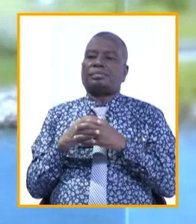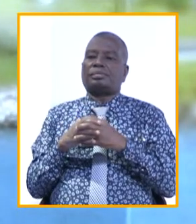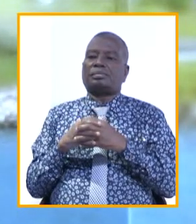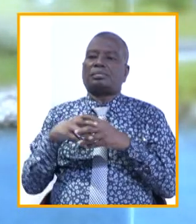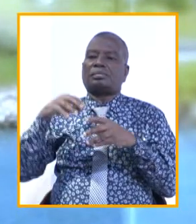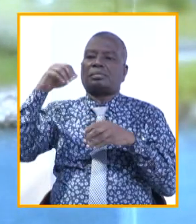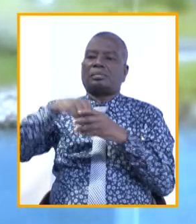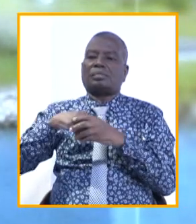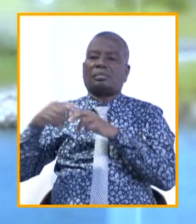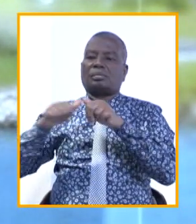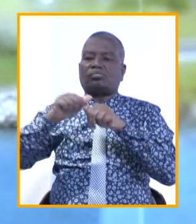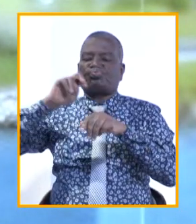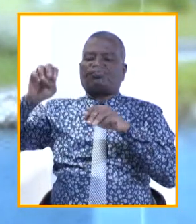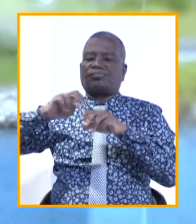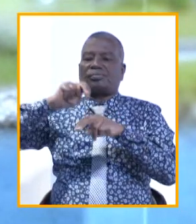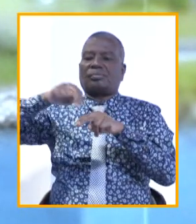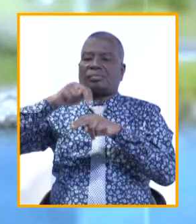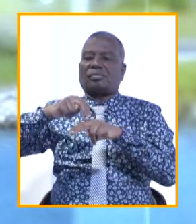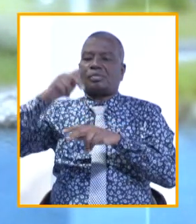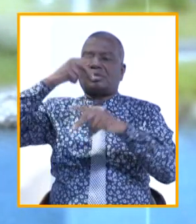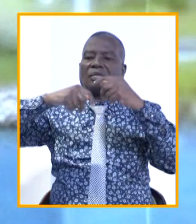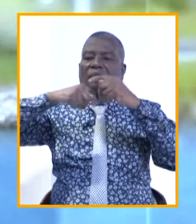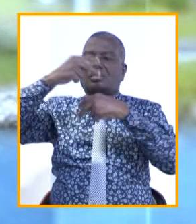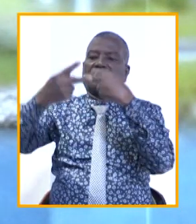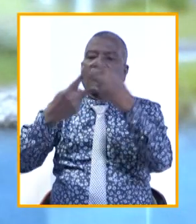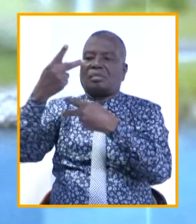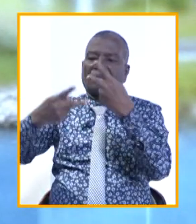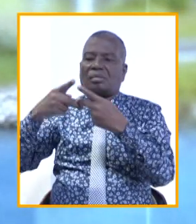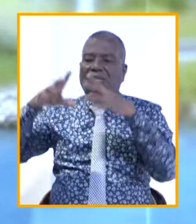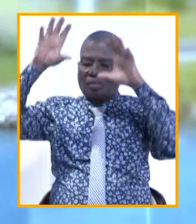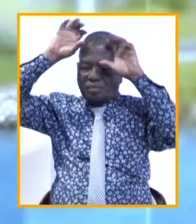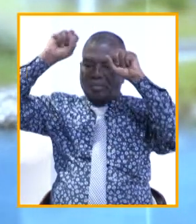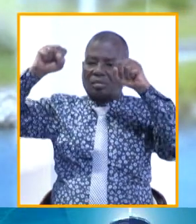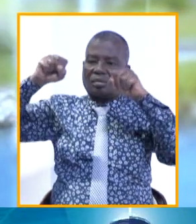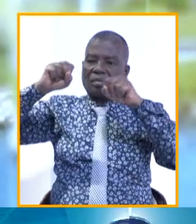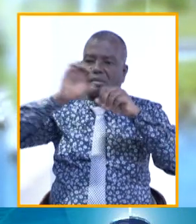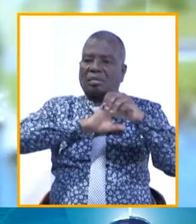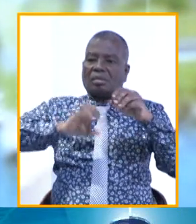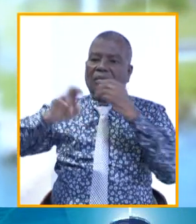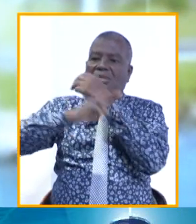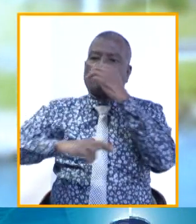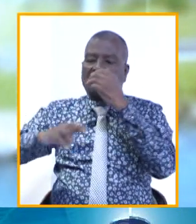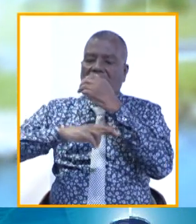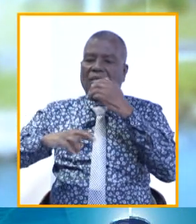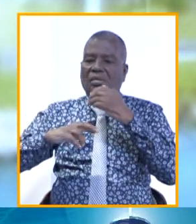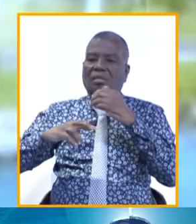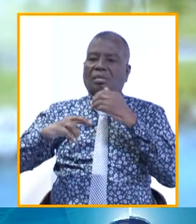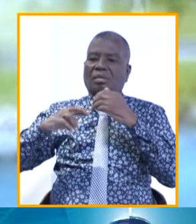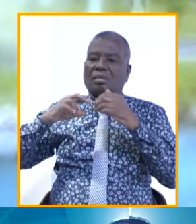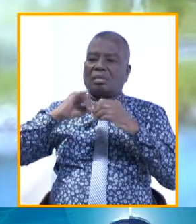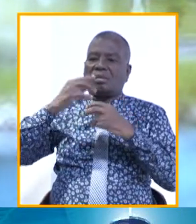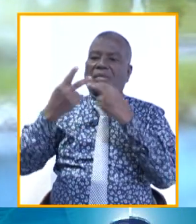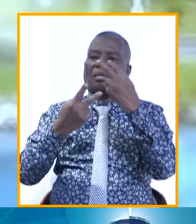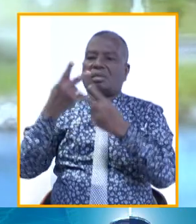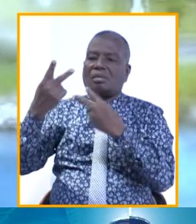Dans l'actualité nationale également, la tournée dans la Nyébitiassa du président du conseil régional. Pierre Demba a